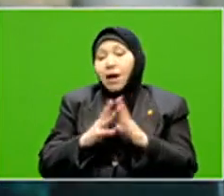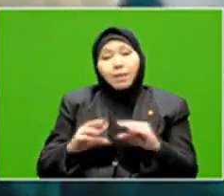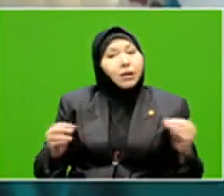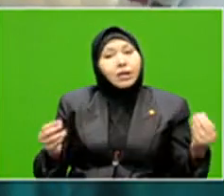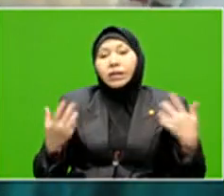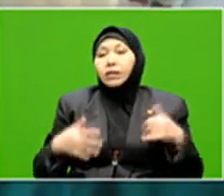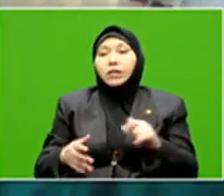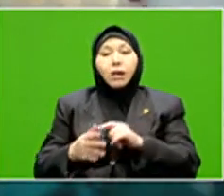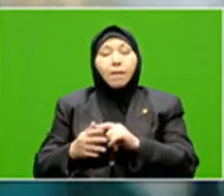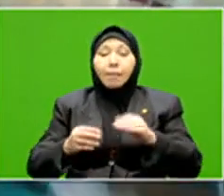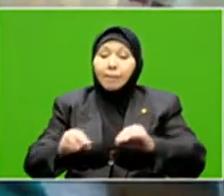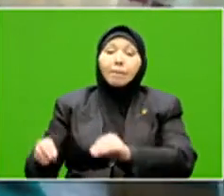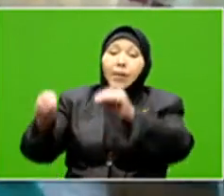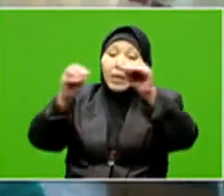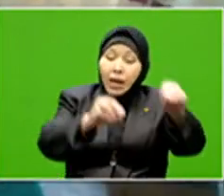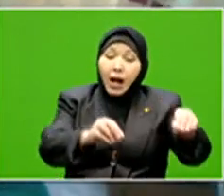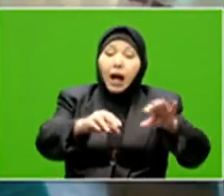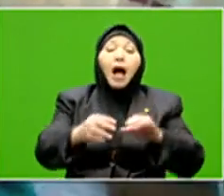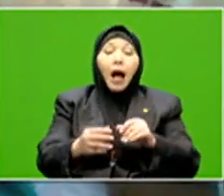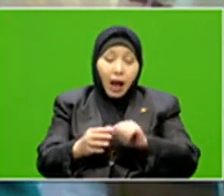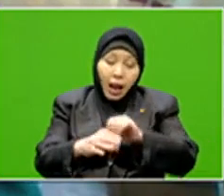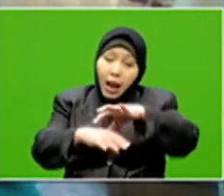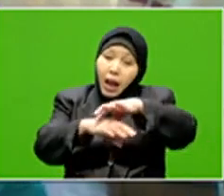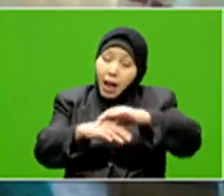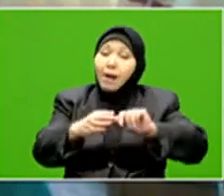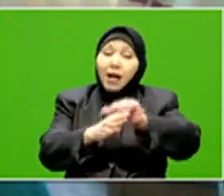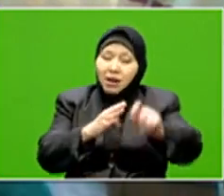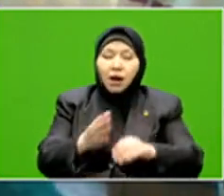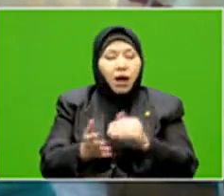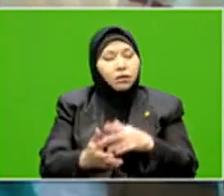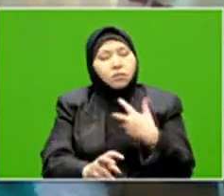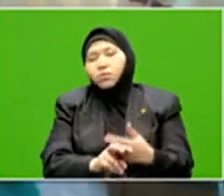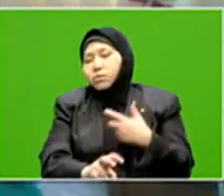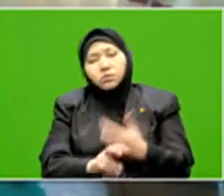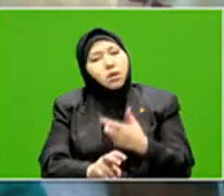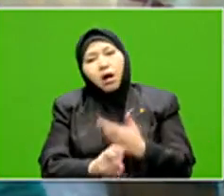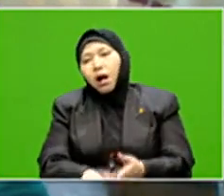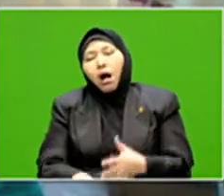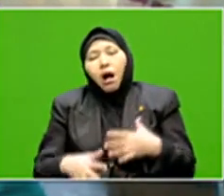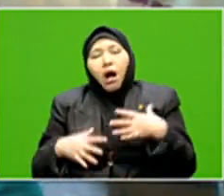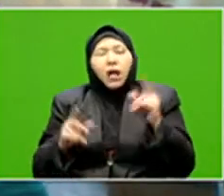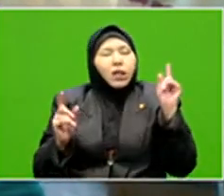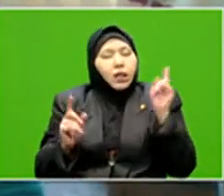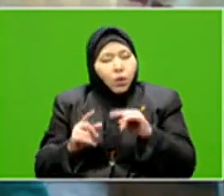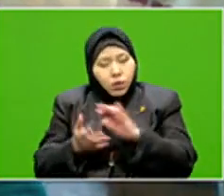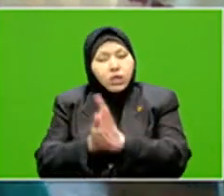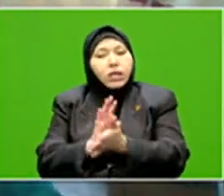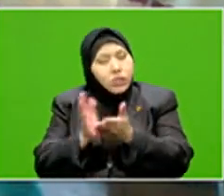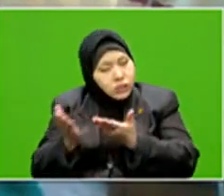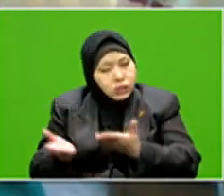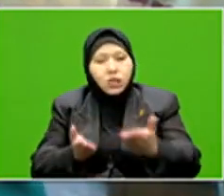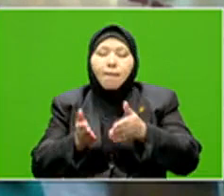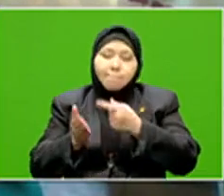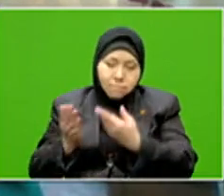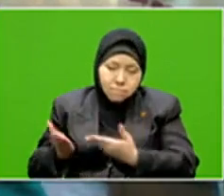kita berpindah ke alam yang satu lagi, alam akhirat yang sebenarnya lebih sukar, lebih payah. Maka di sinilah diberikan bimbingan kepada Nabi